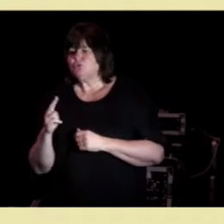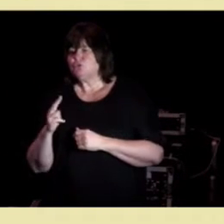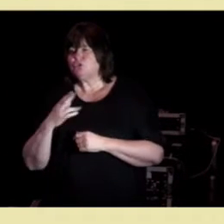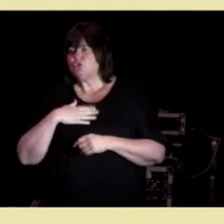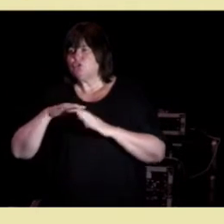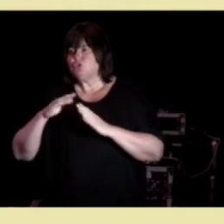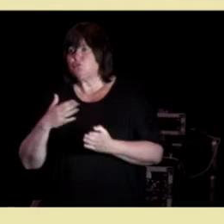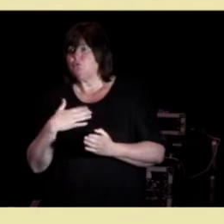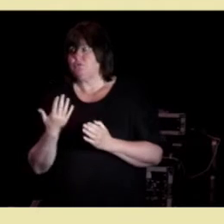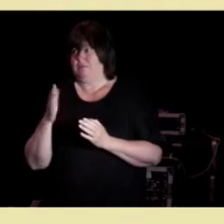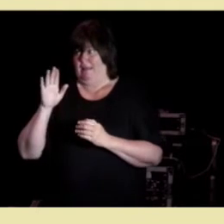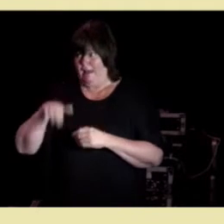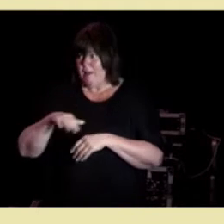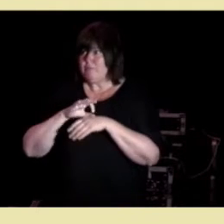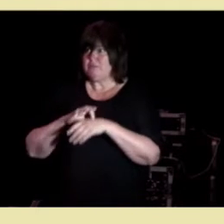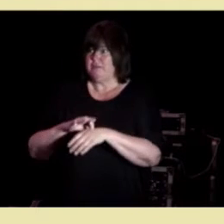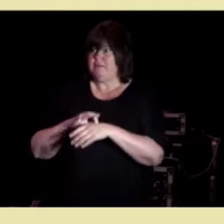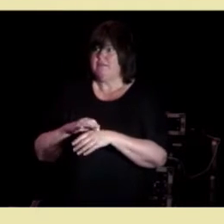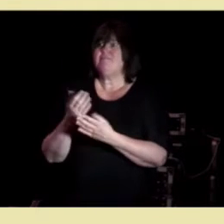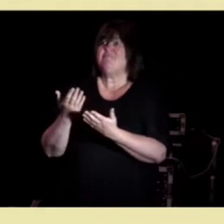pasienter som venter på dagkirurgi.